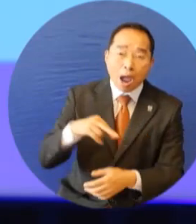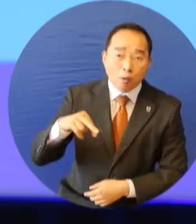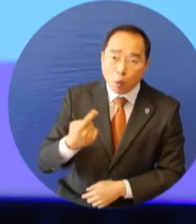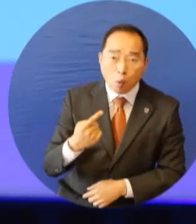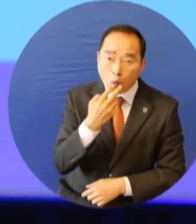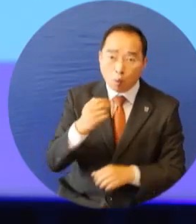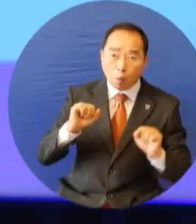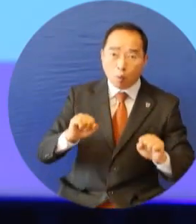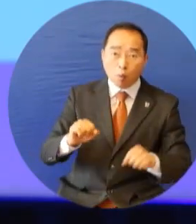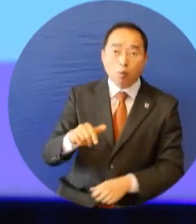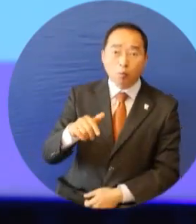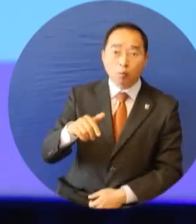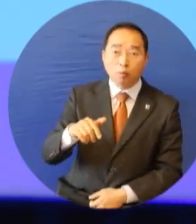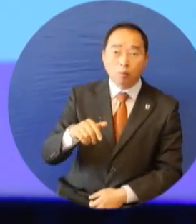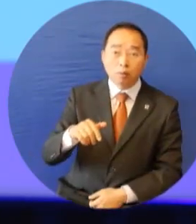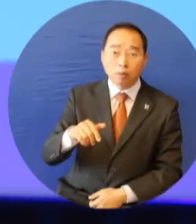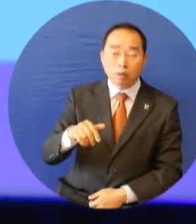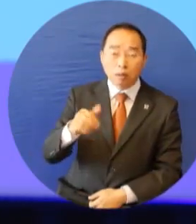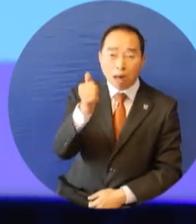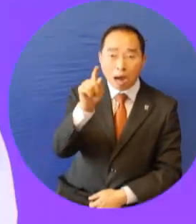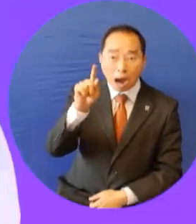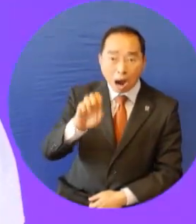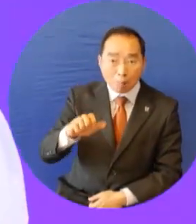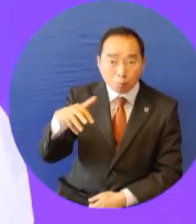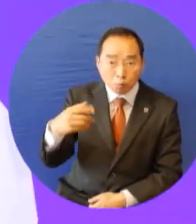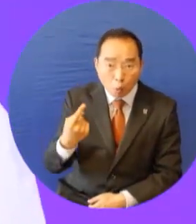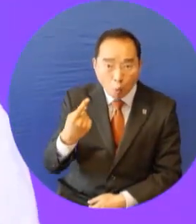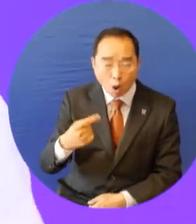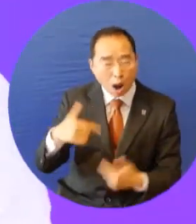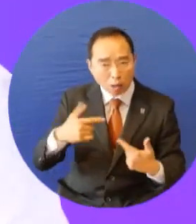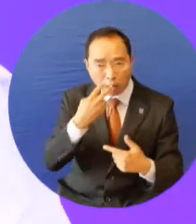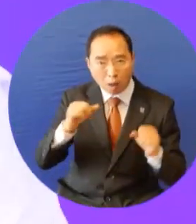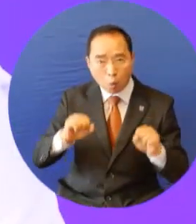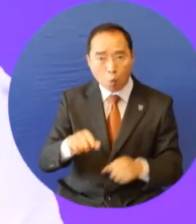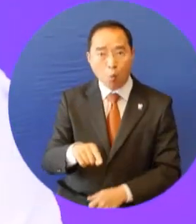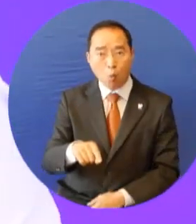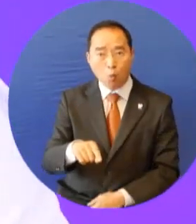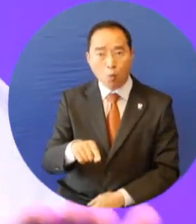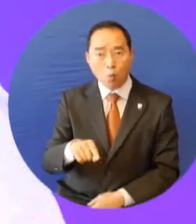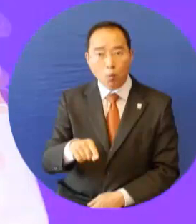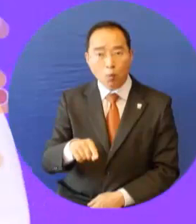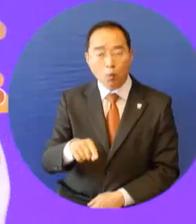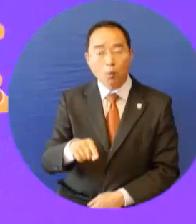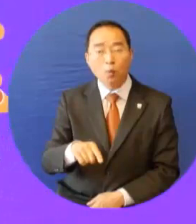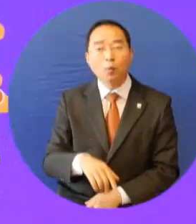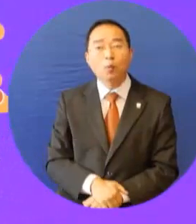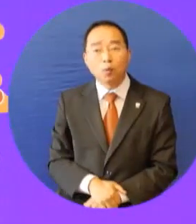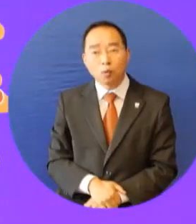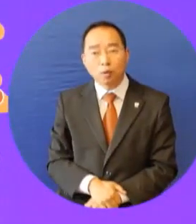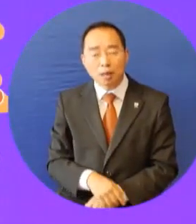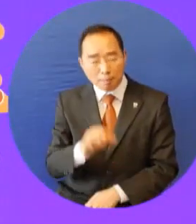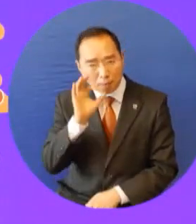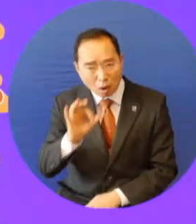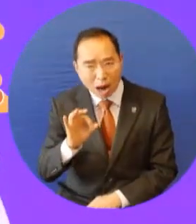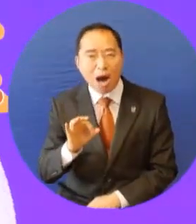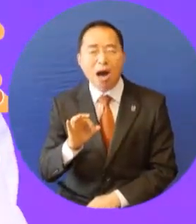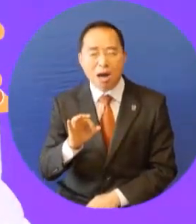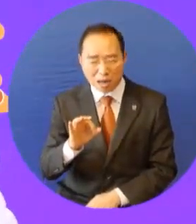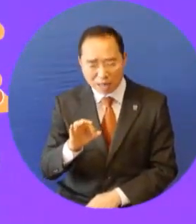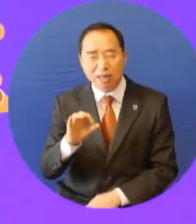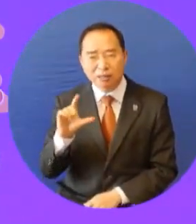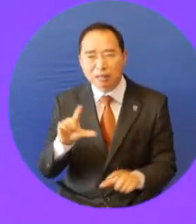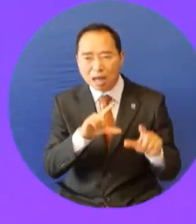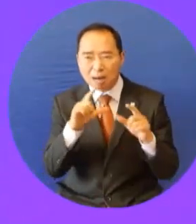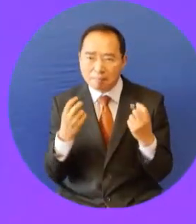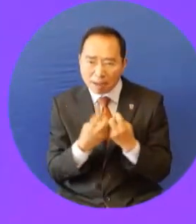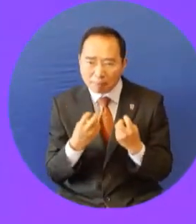그 벌레들이 막 해도 그 자체를 없애지를 못해. 공생 공존이에요. 거기서